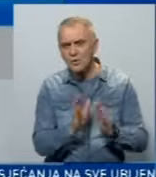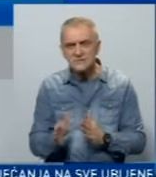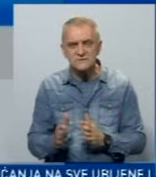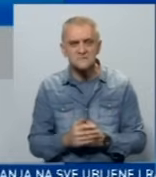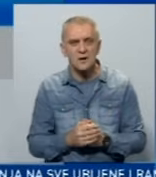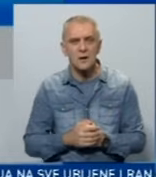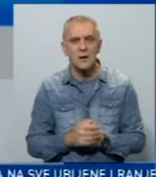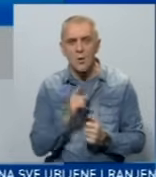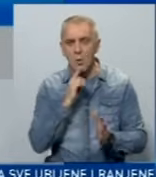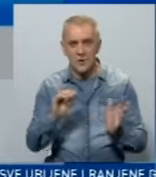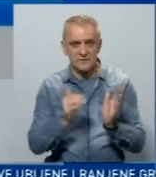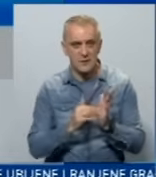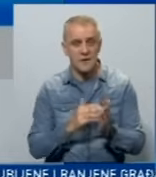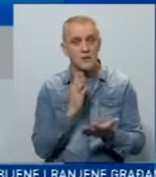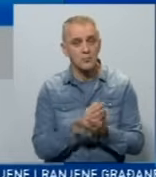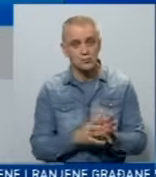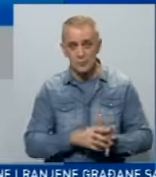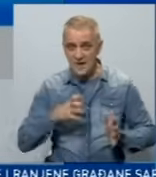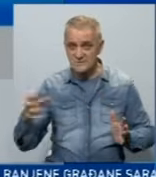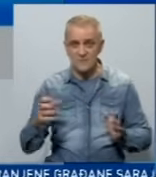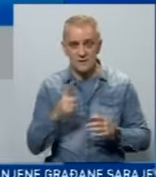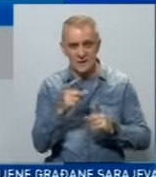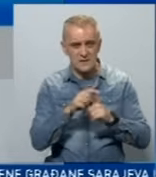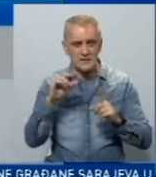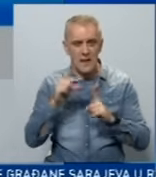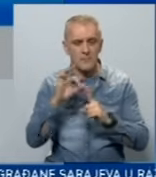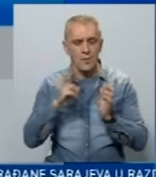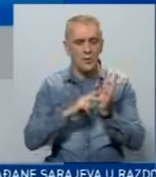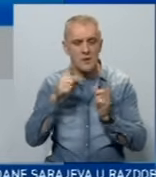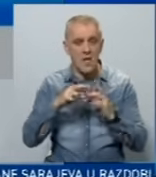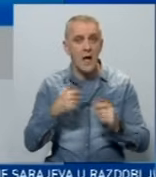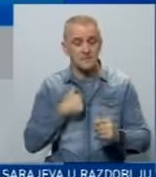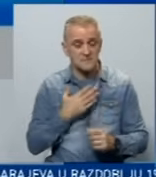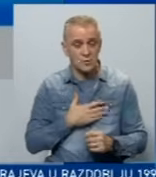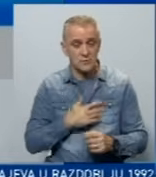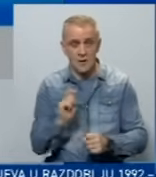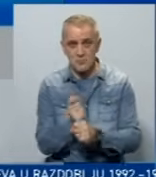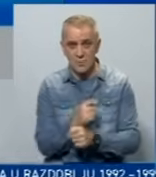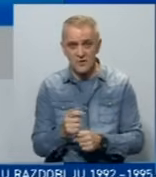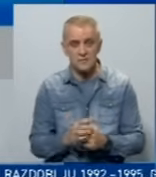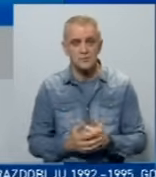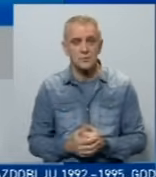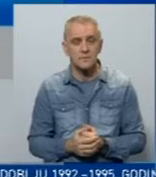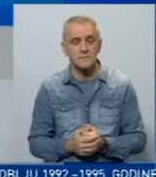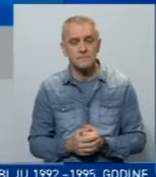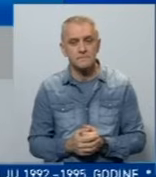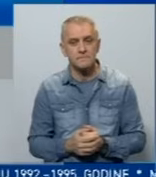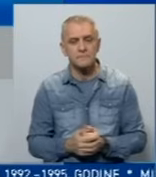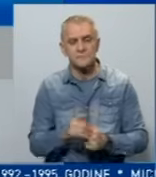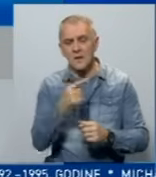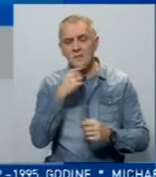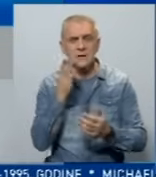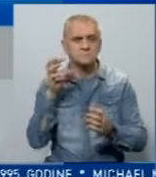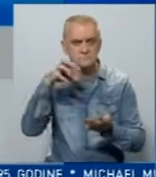su trebali da budu nastavljeni na deponiji. Mi smo htjeli da to saniramo, da to okvirimo u jednu cjelinu postavljanjem